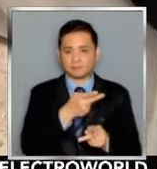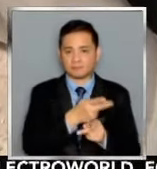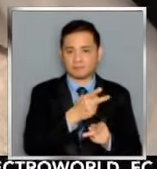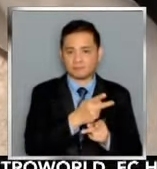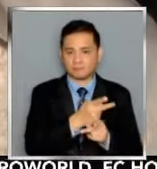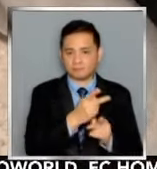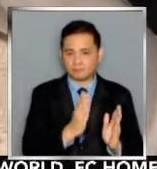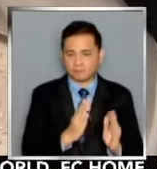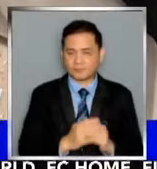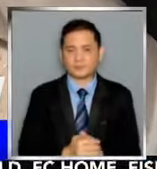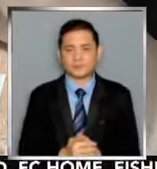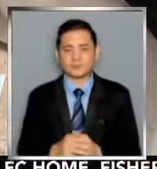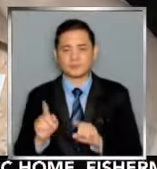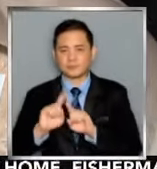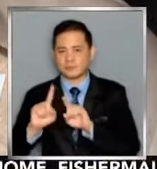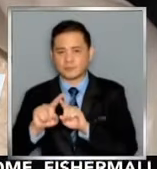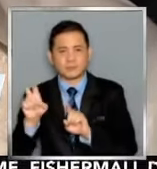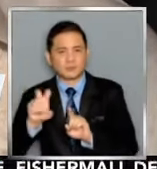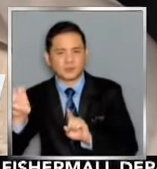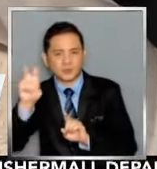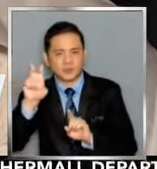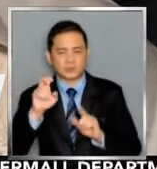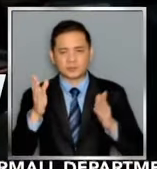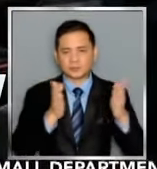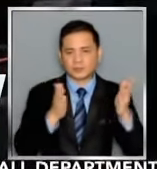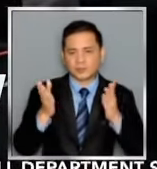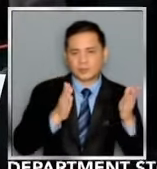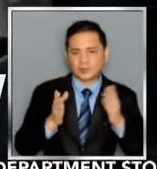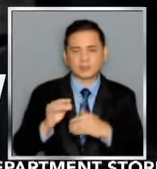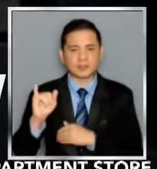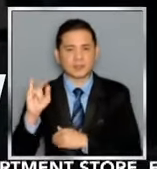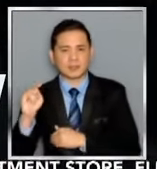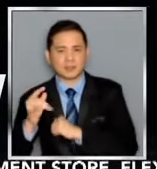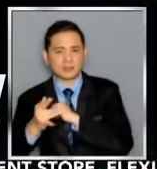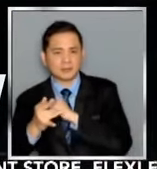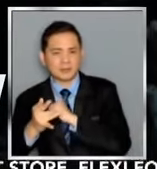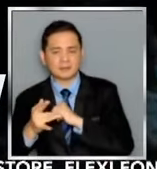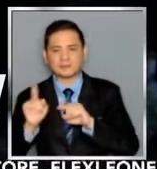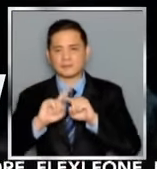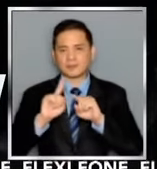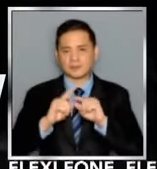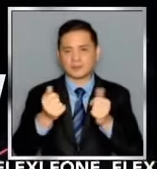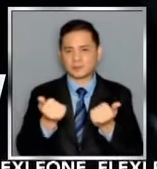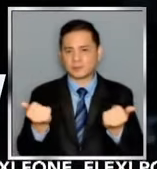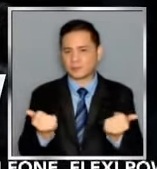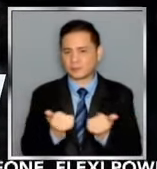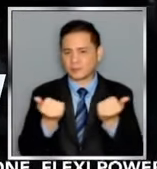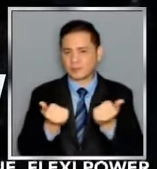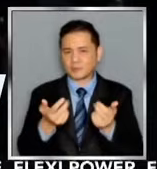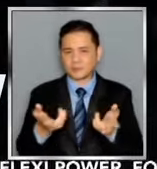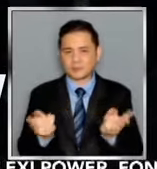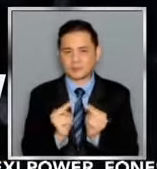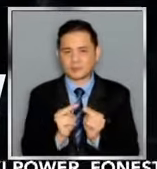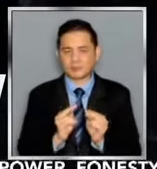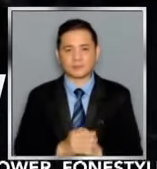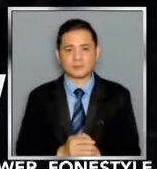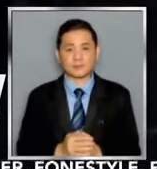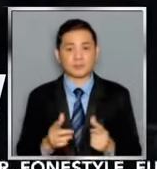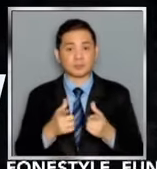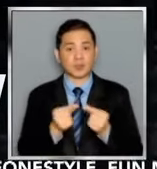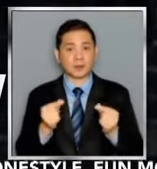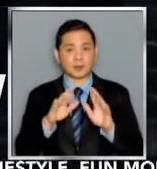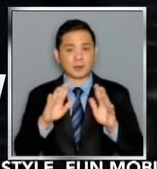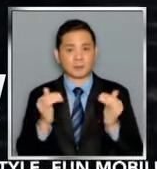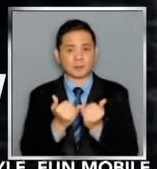issues, or tourism, or IT. Mas gusto pa rin daw ng Japanese employer sa mga Pilipinong manggagawa dahil